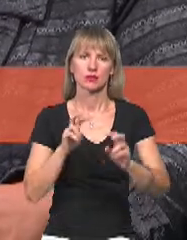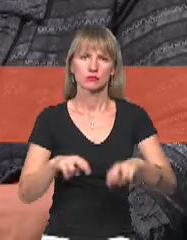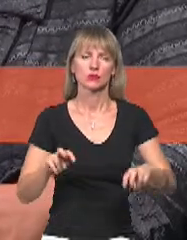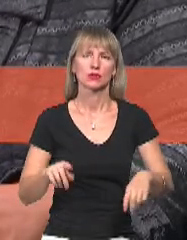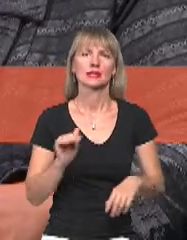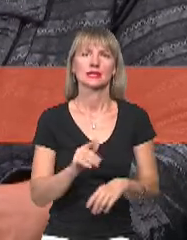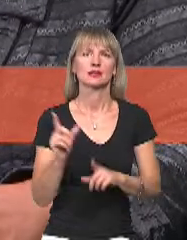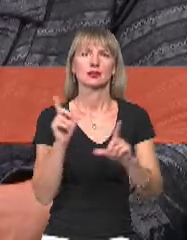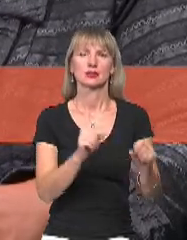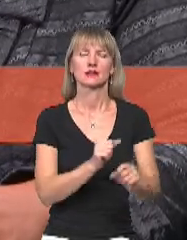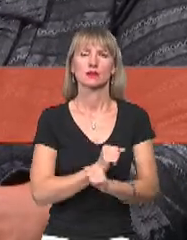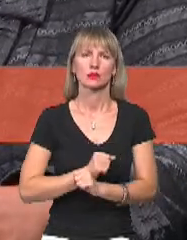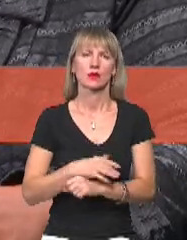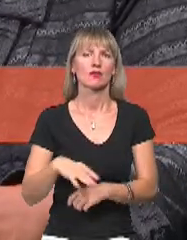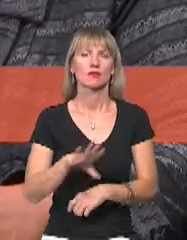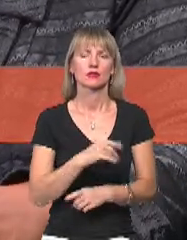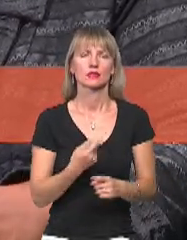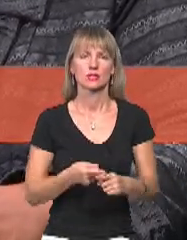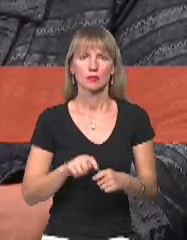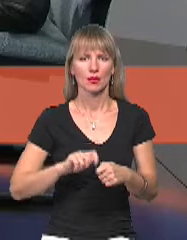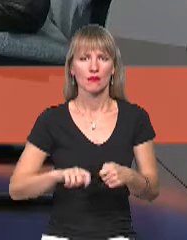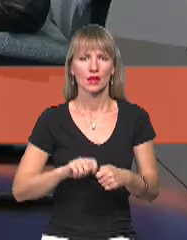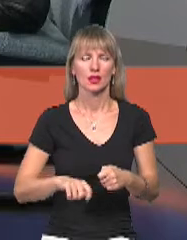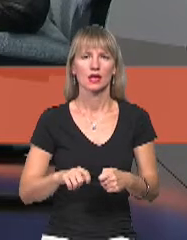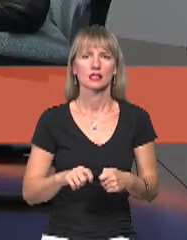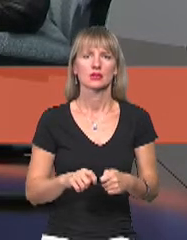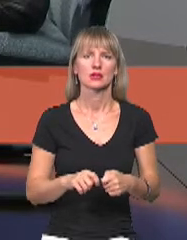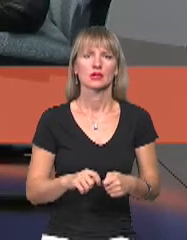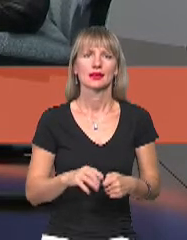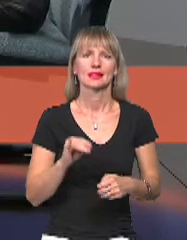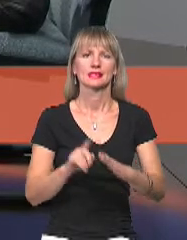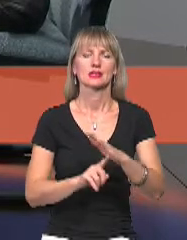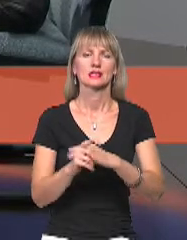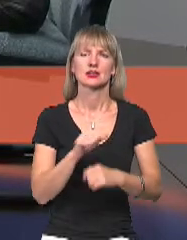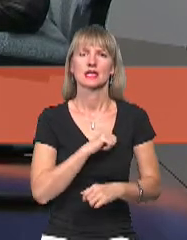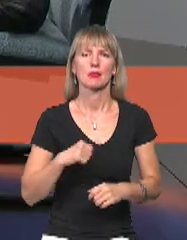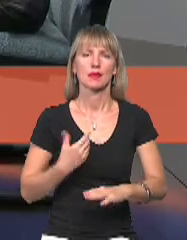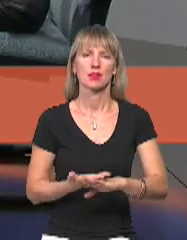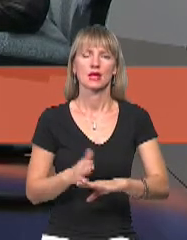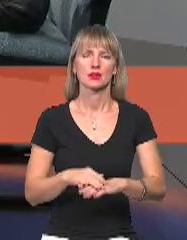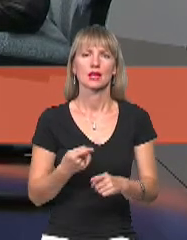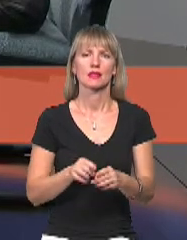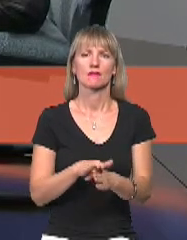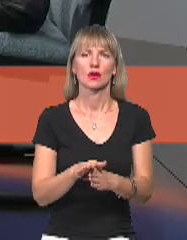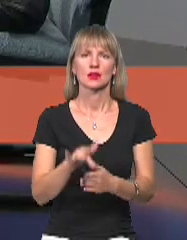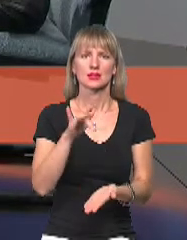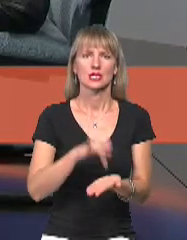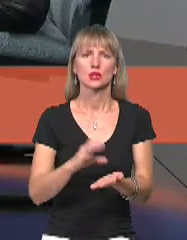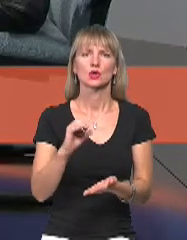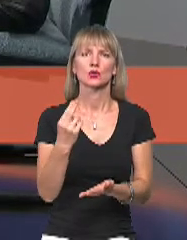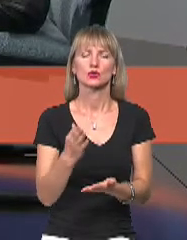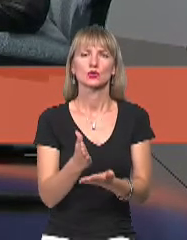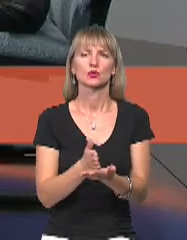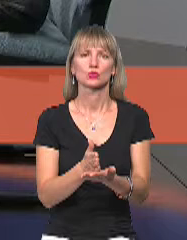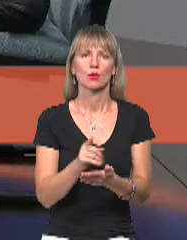діти їздили відпочивати, тобто ці всі моменти. Все останнє і саме найтяжче, це виконує центр соціальних служб, вони